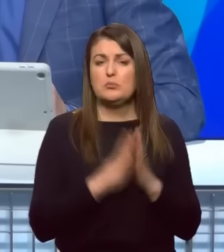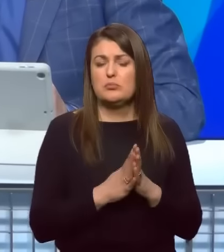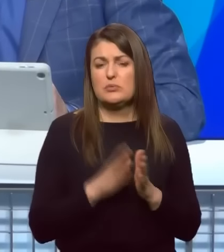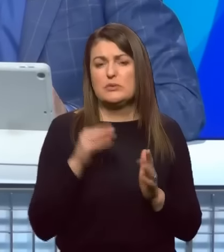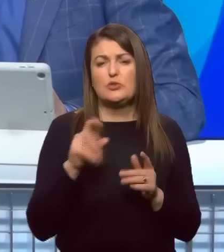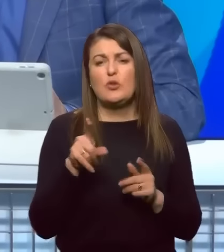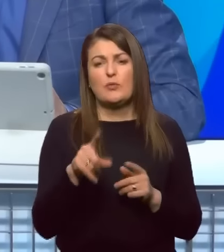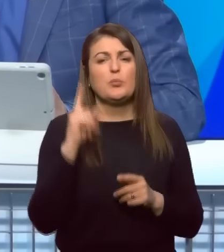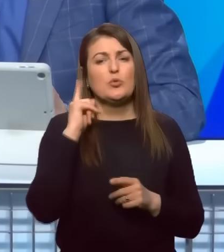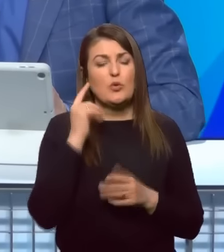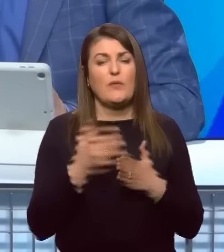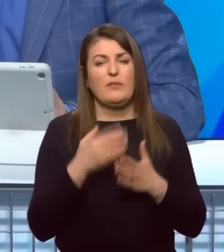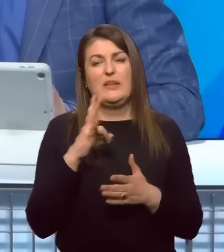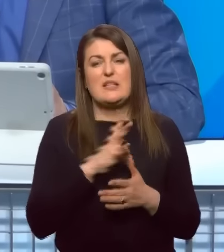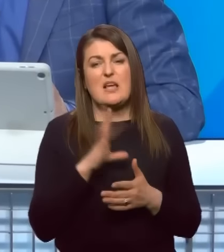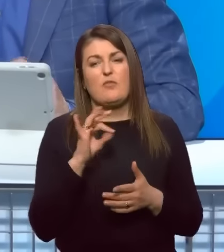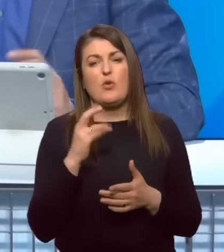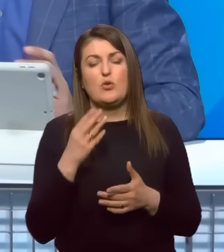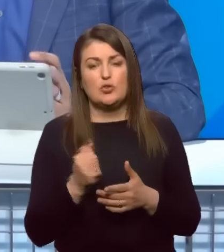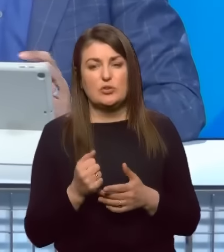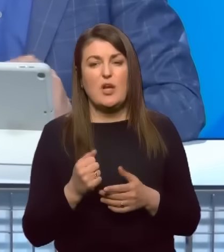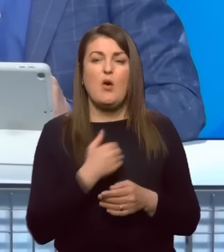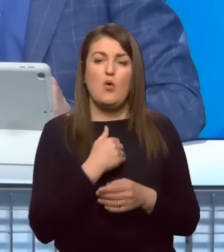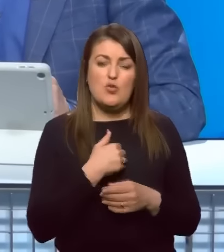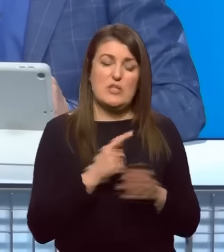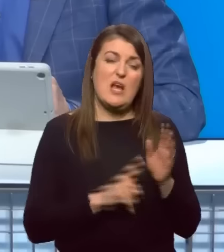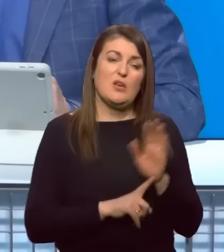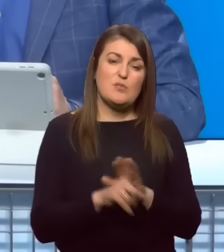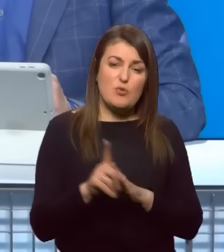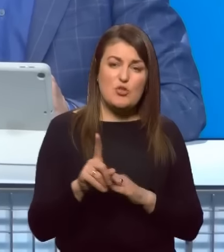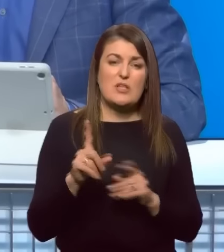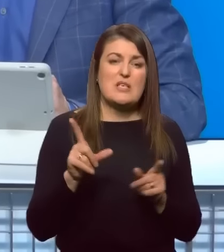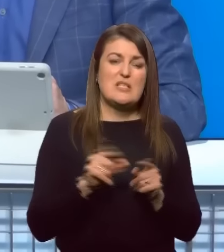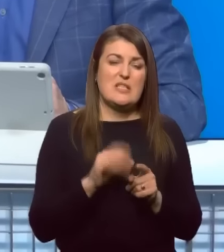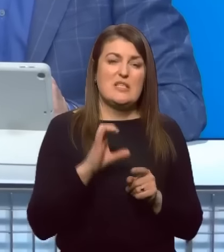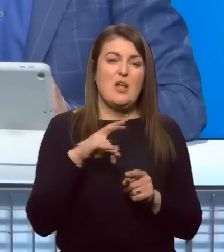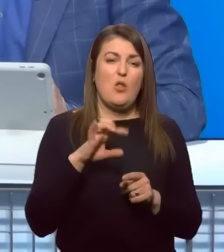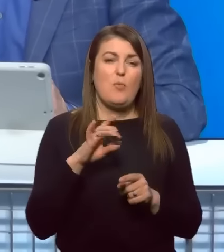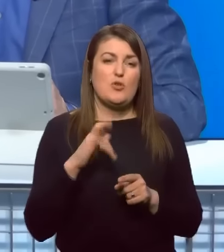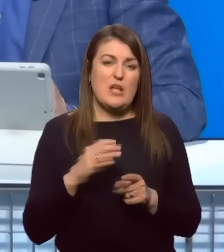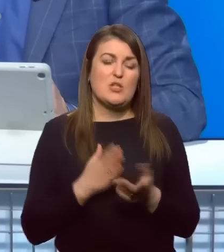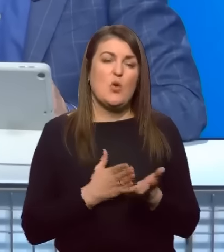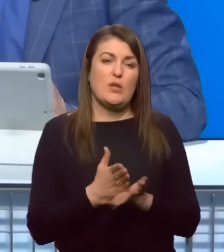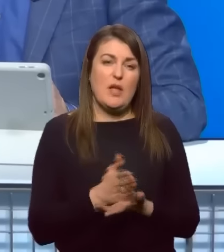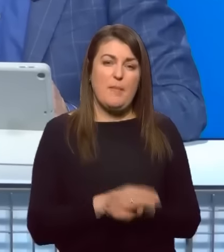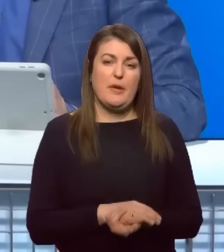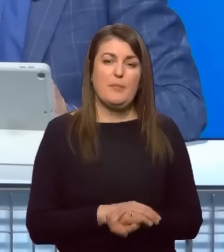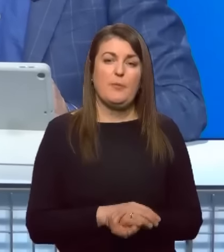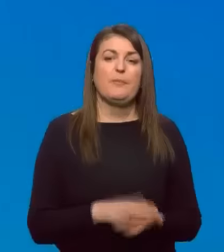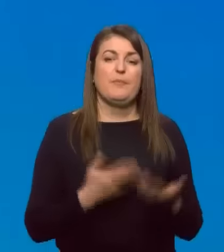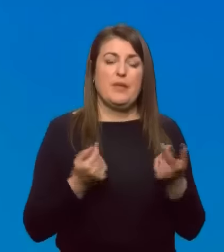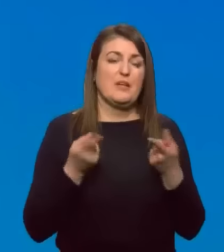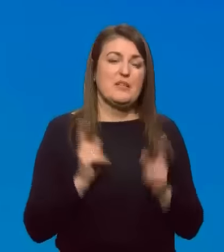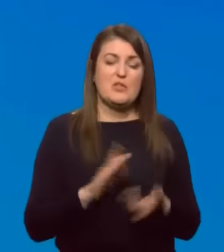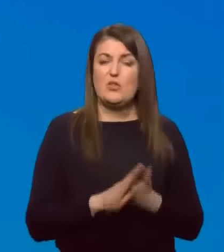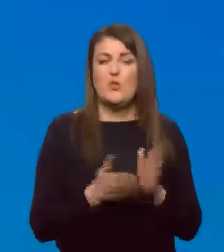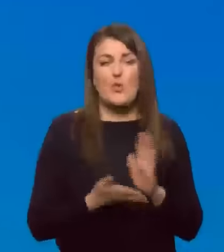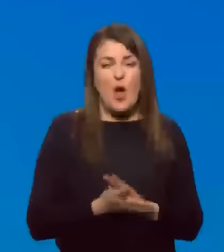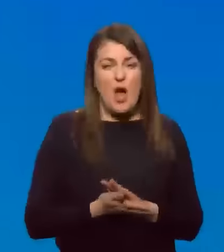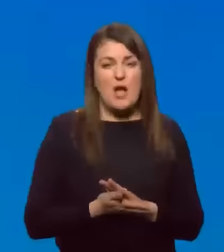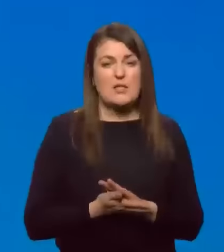те, що ми почули від Назара Волошина, і хочеться розпочати, власне, зі Слобожанського напрямку. Так, дійсно,